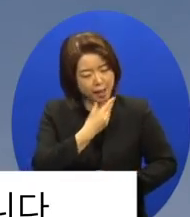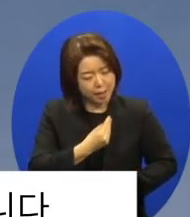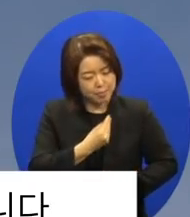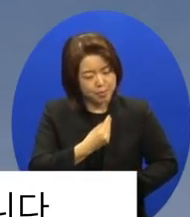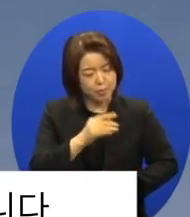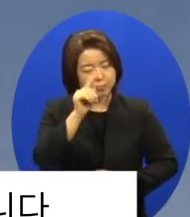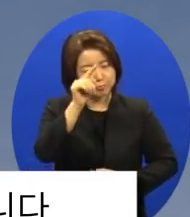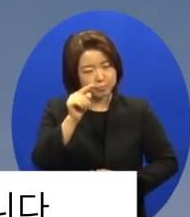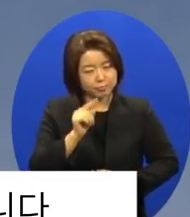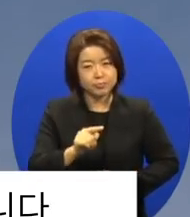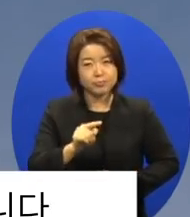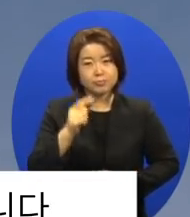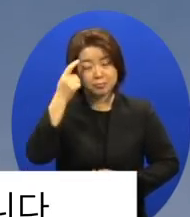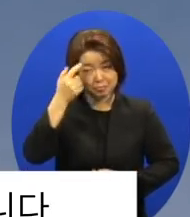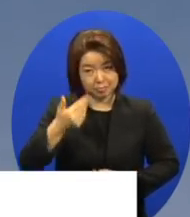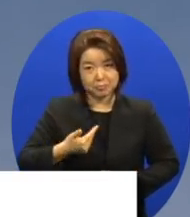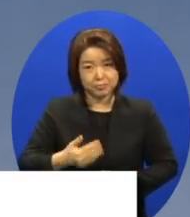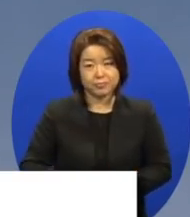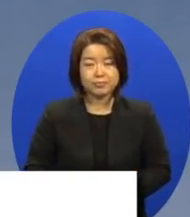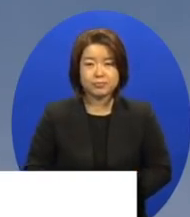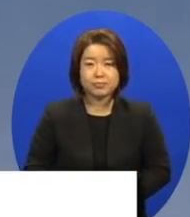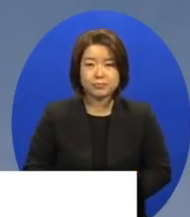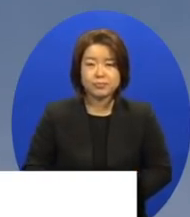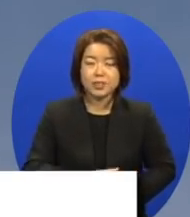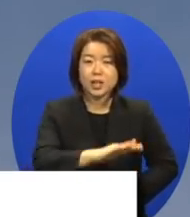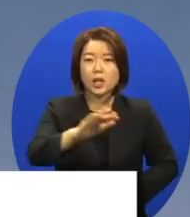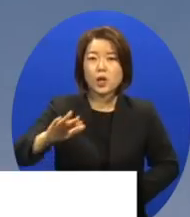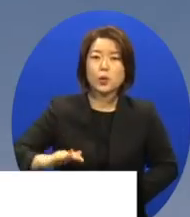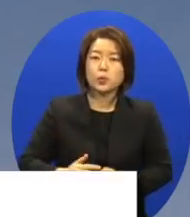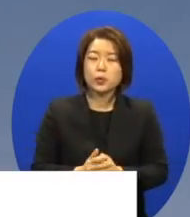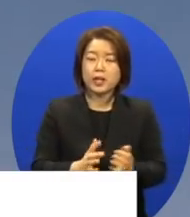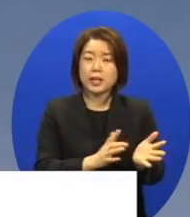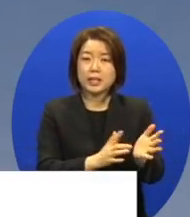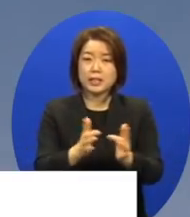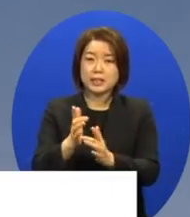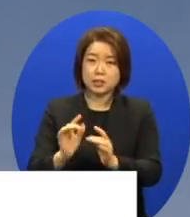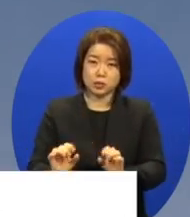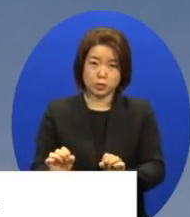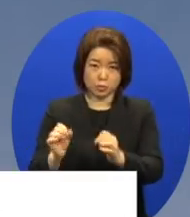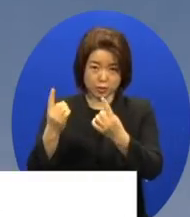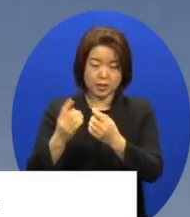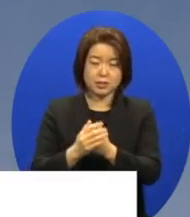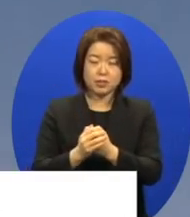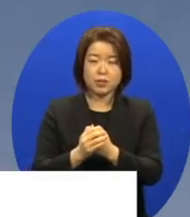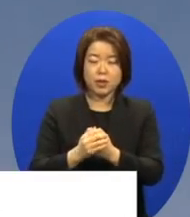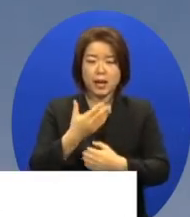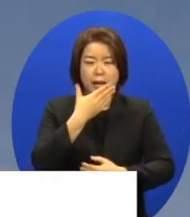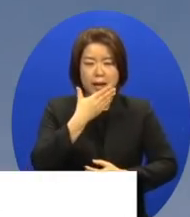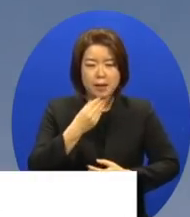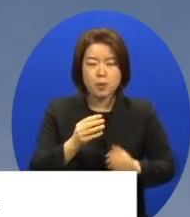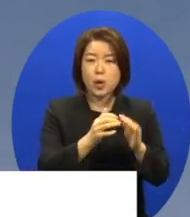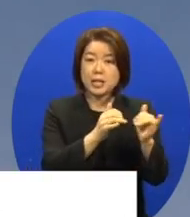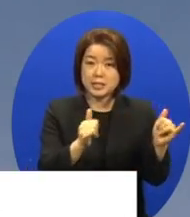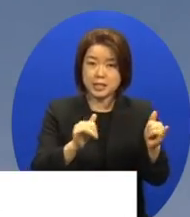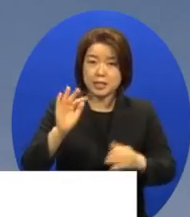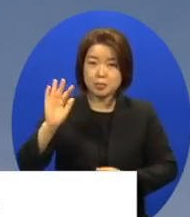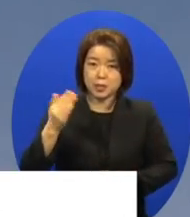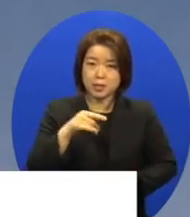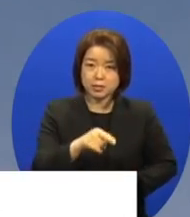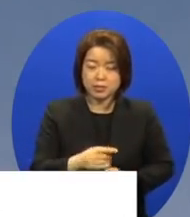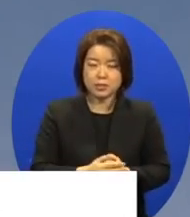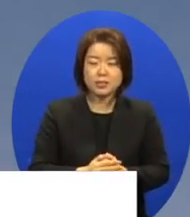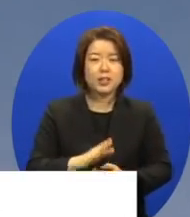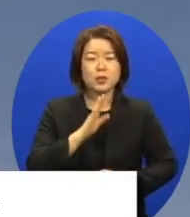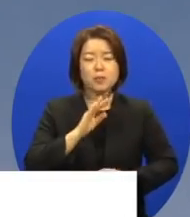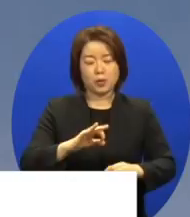겁니다 우리가 예수님으로 인하여 행복한 사람이 되어 지는 것은 정말 놀라운